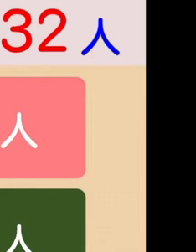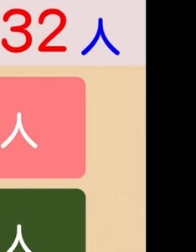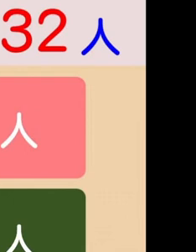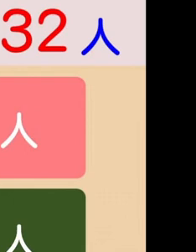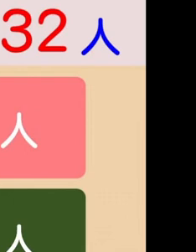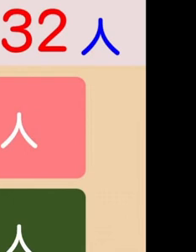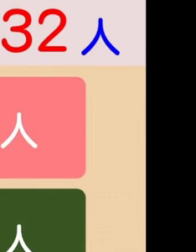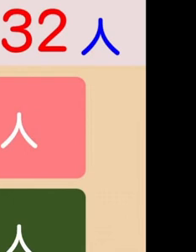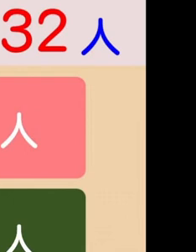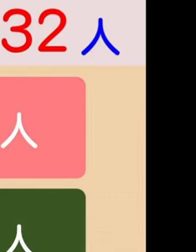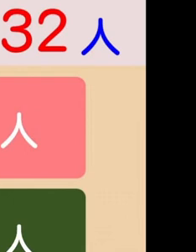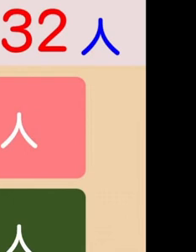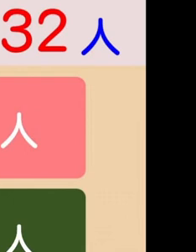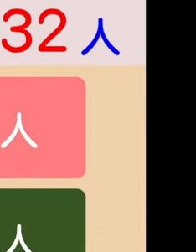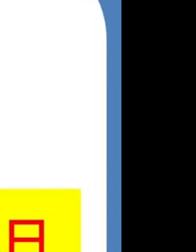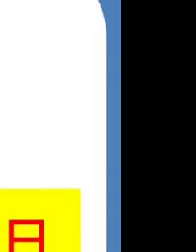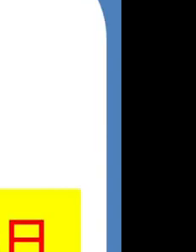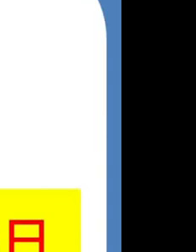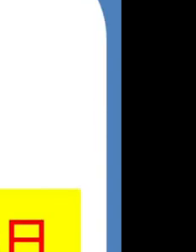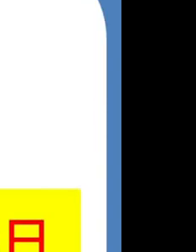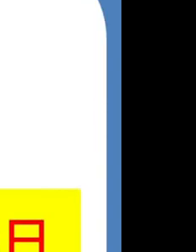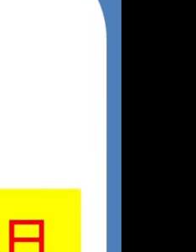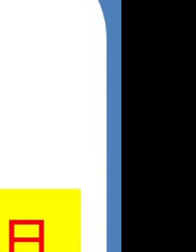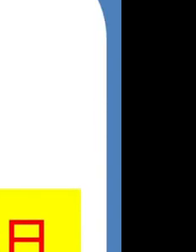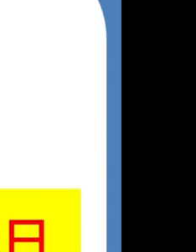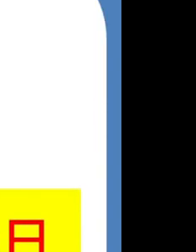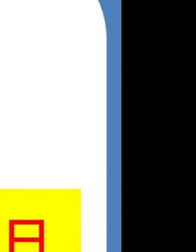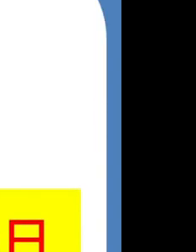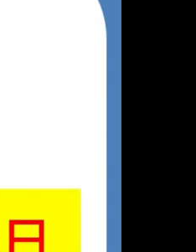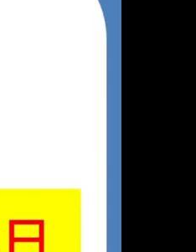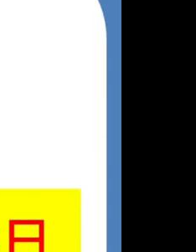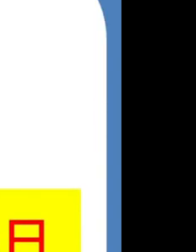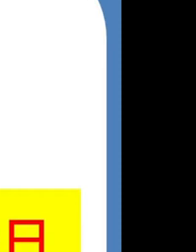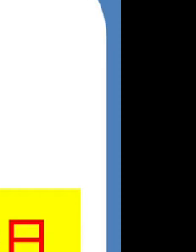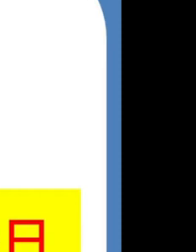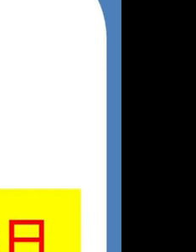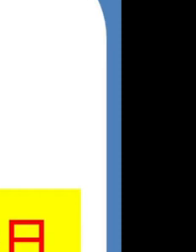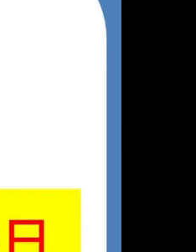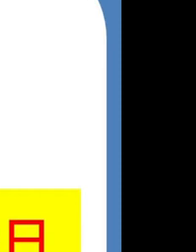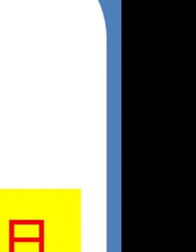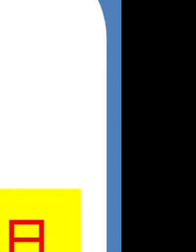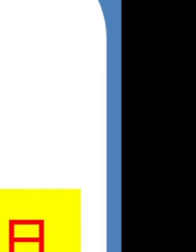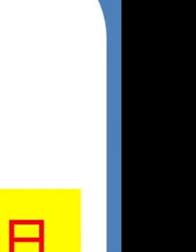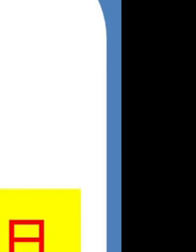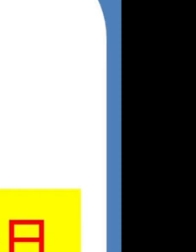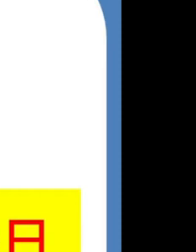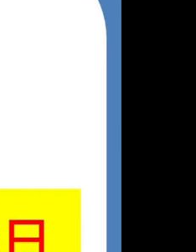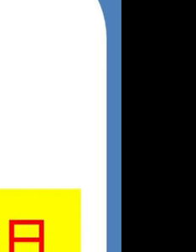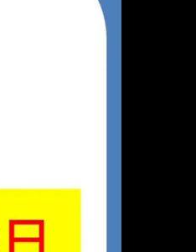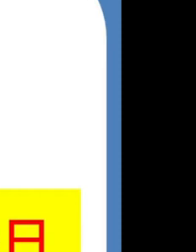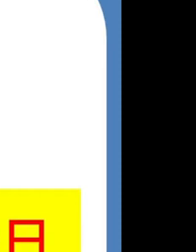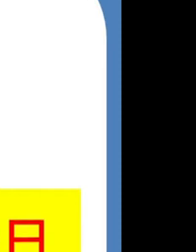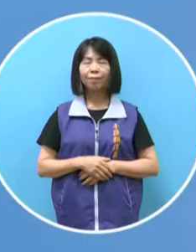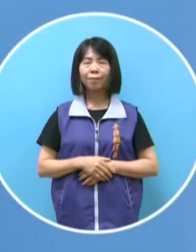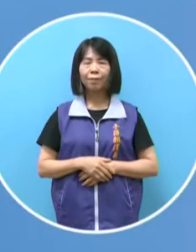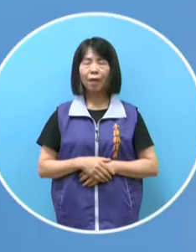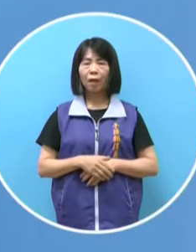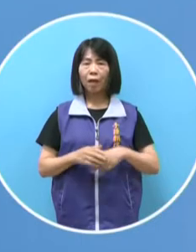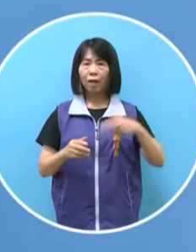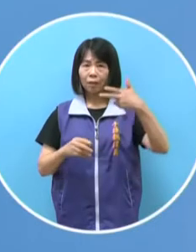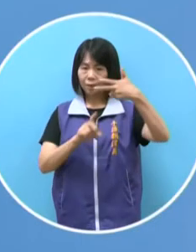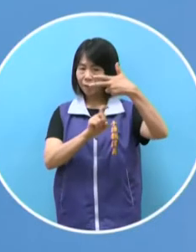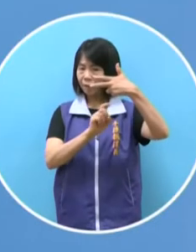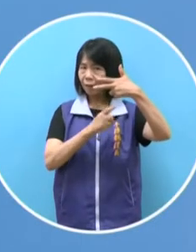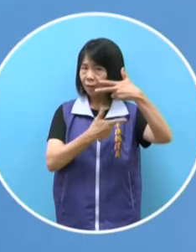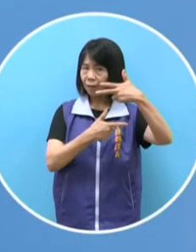11532人，23号的疫苗接种，一旦中央宣布停班停课，就会停止施打疫苗，并保留在第